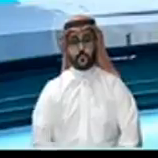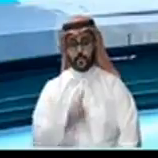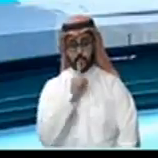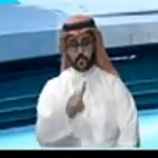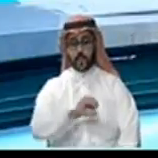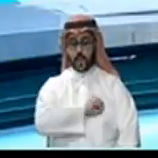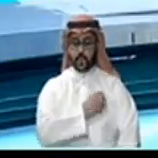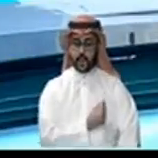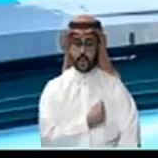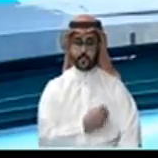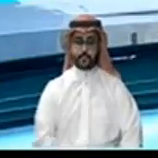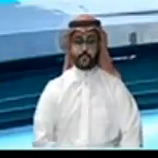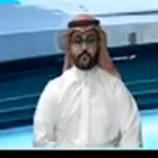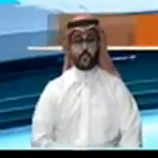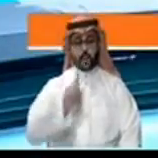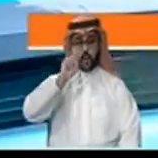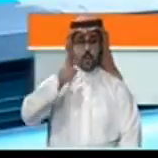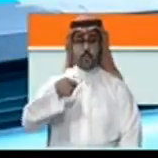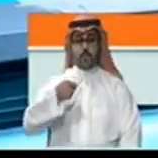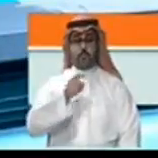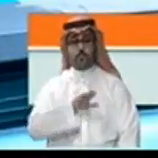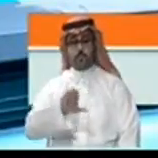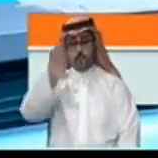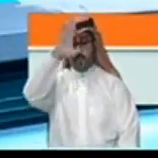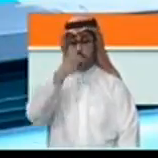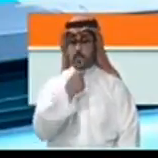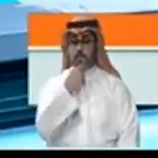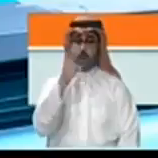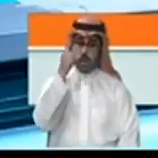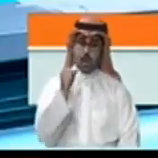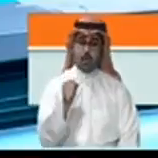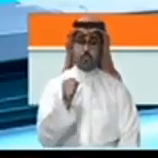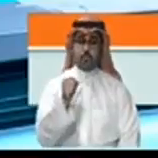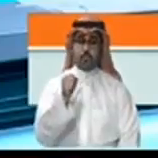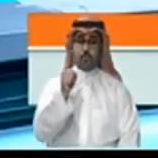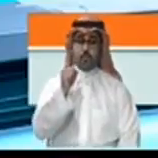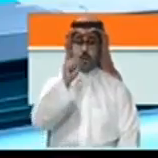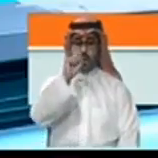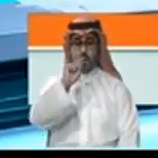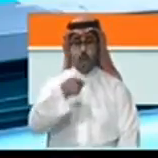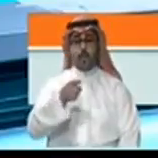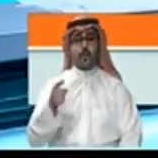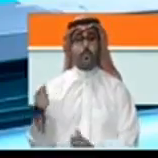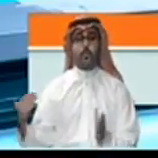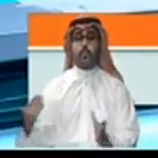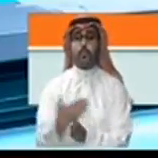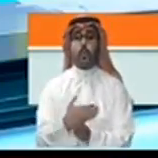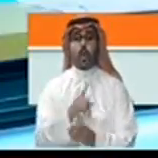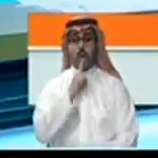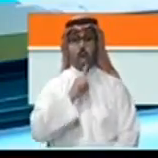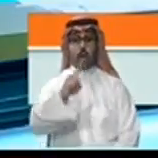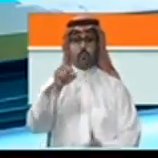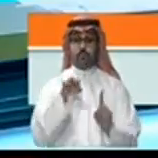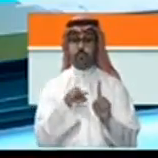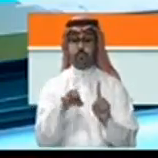بسم الله الرحمن الرحيم. وجه خادم الحرمين الشريفين الملك سلمان بن عبد العزيز آل سعود أيده الله باستضافة 1000 حاج وحاجة